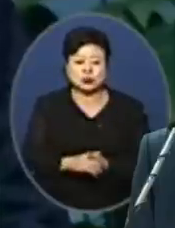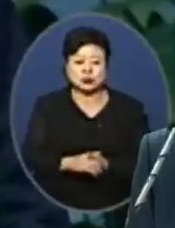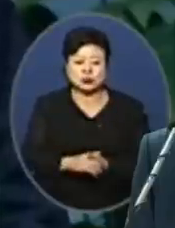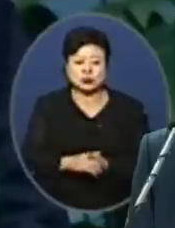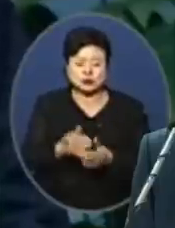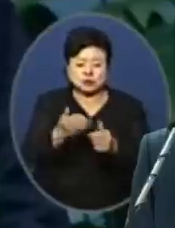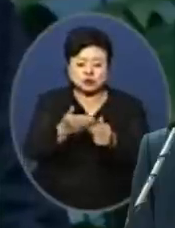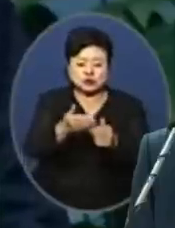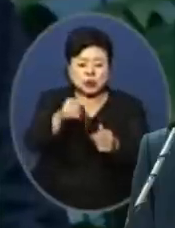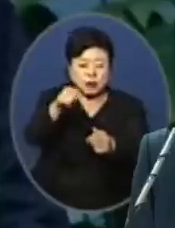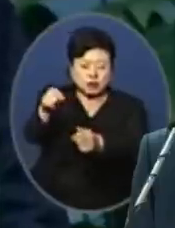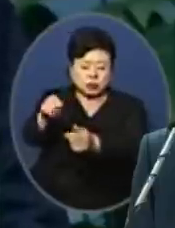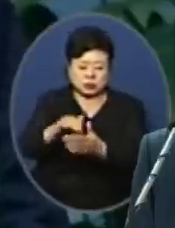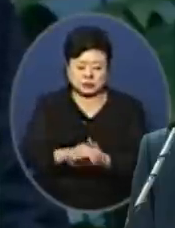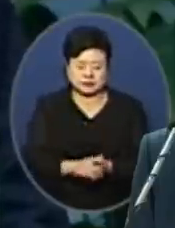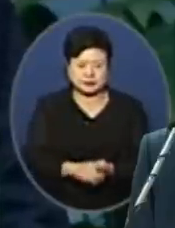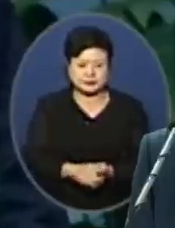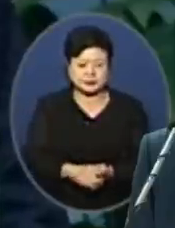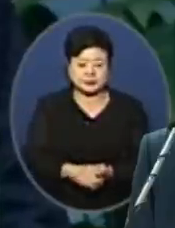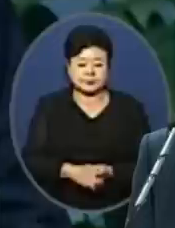주게끔 내가 명령을 내려놓았다.